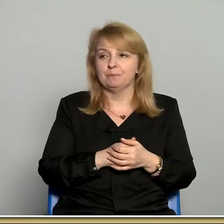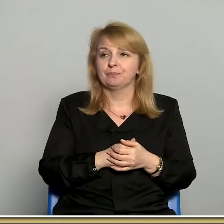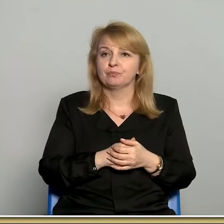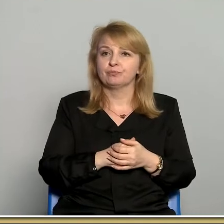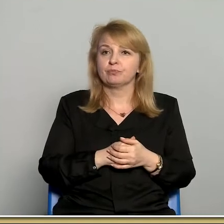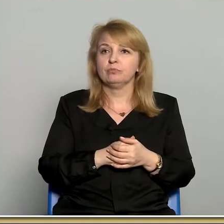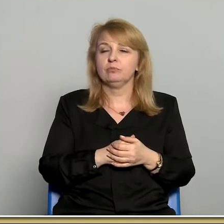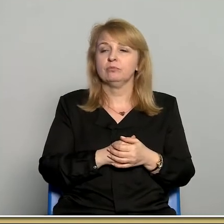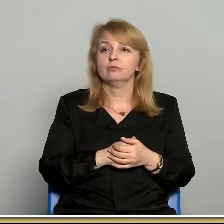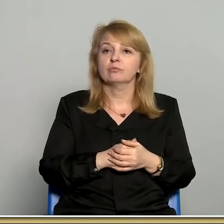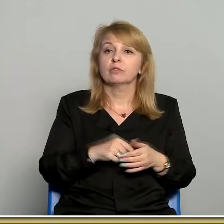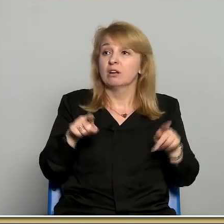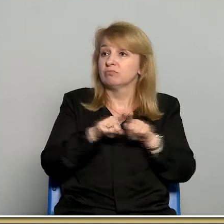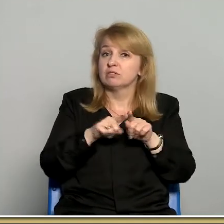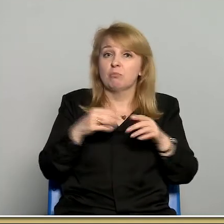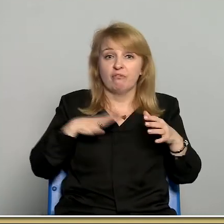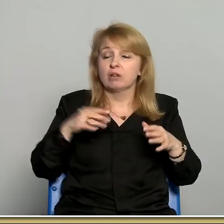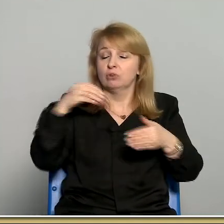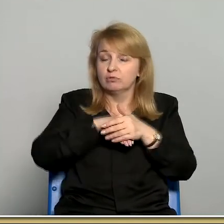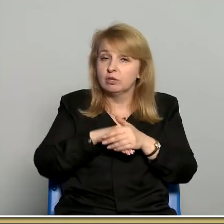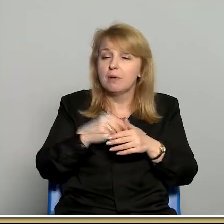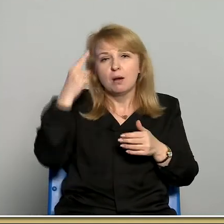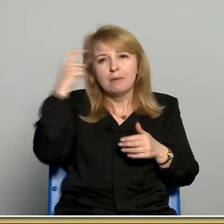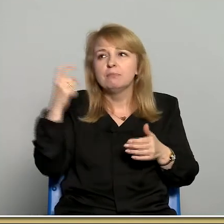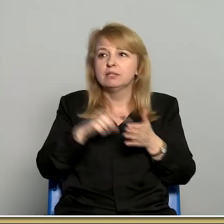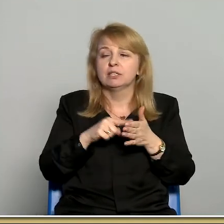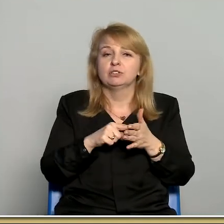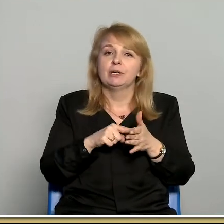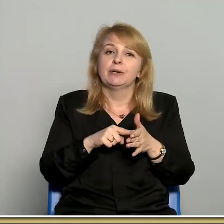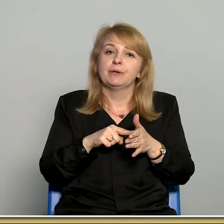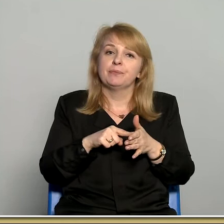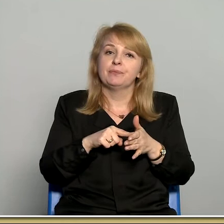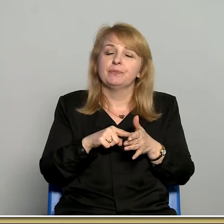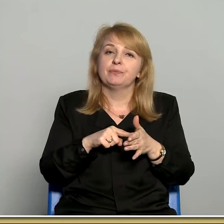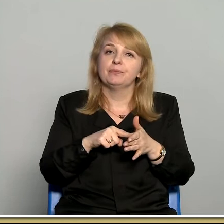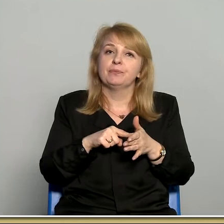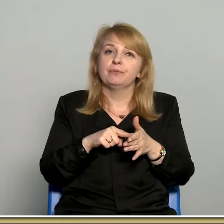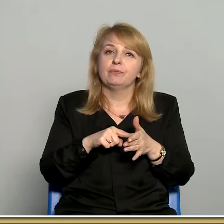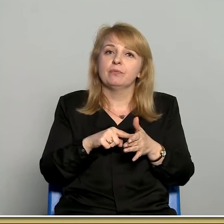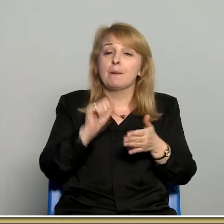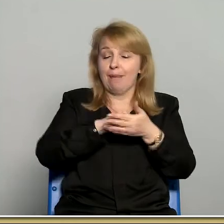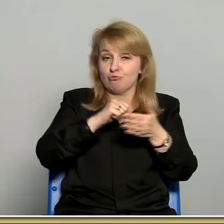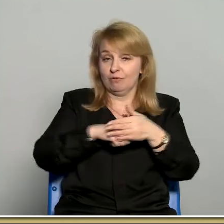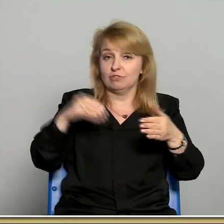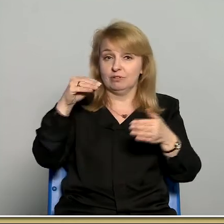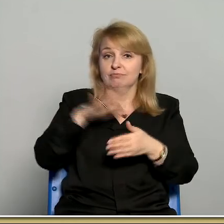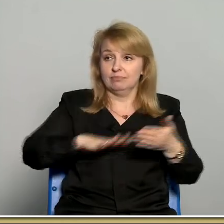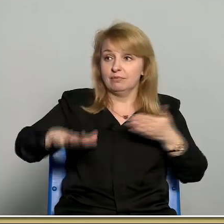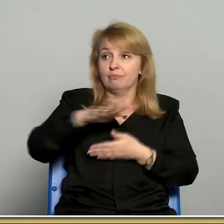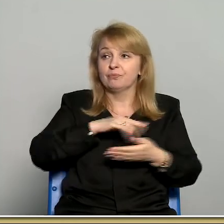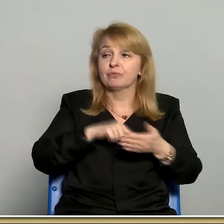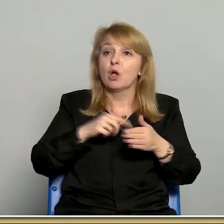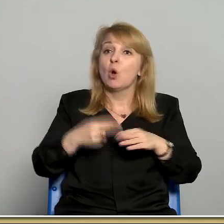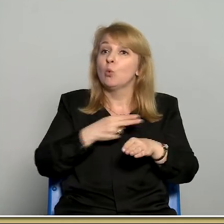Państwa, warto w tym miejscu również przypomnieć, że na Mazowszu cały czas w rejestrach